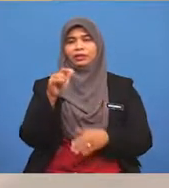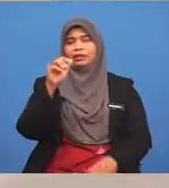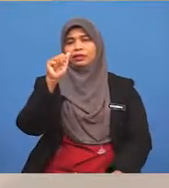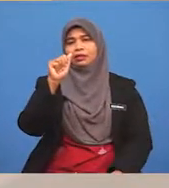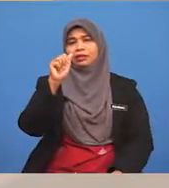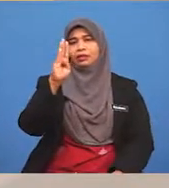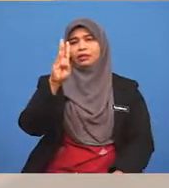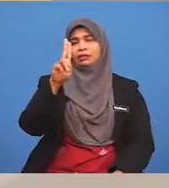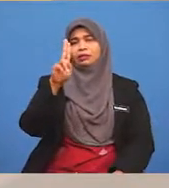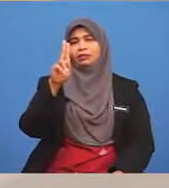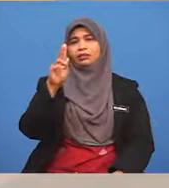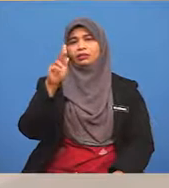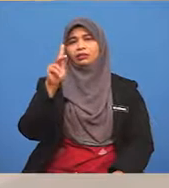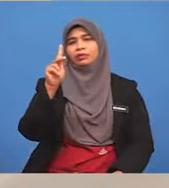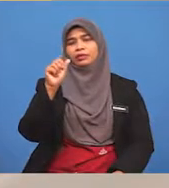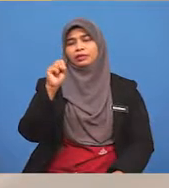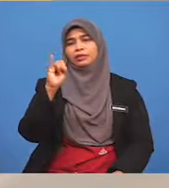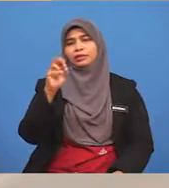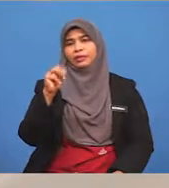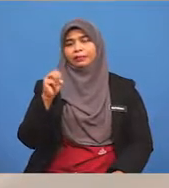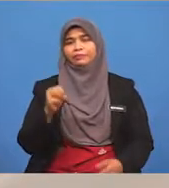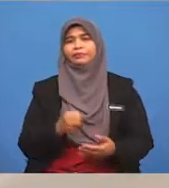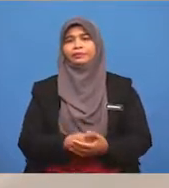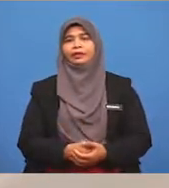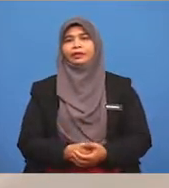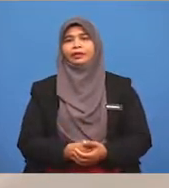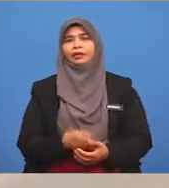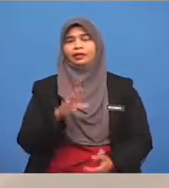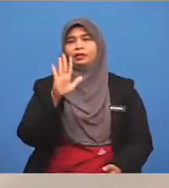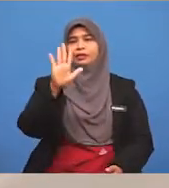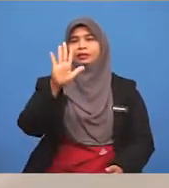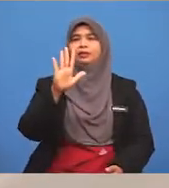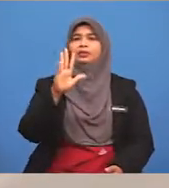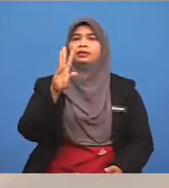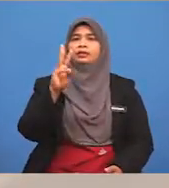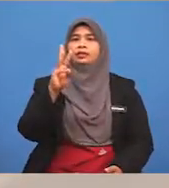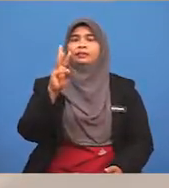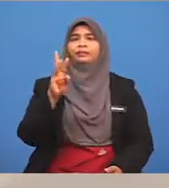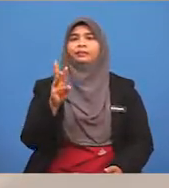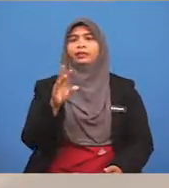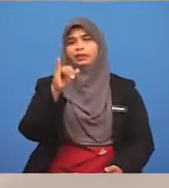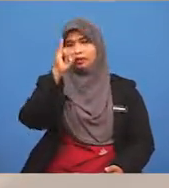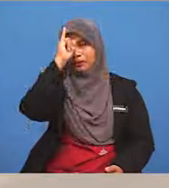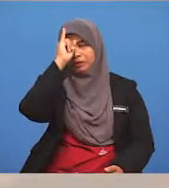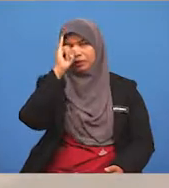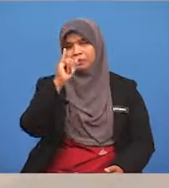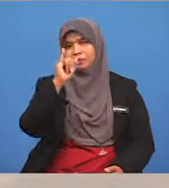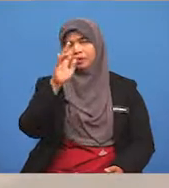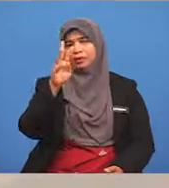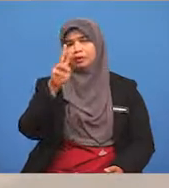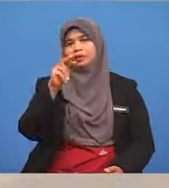dan Abu Ja'far At-Tahawi. Keenam, Imam Ibn Majah,